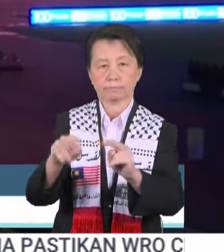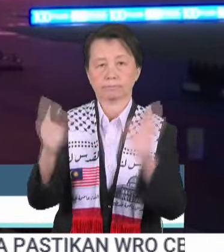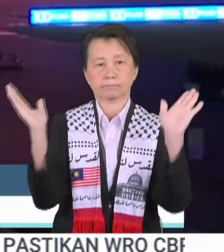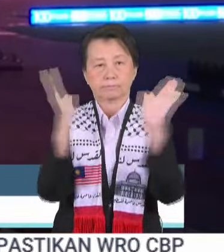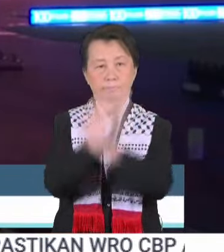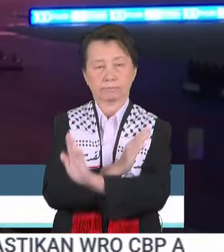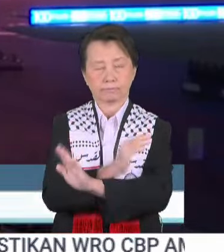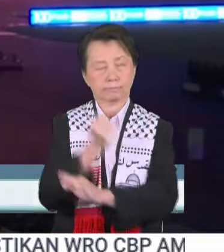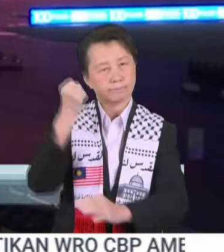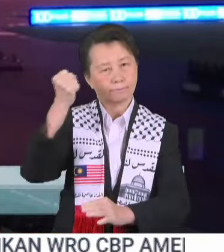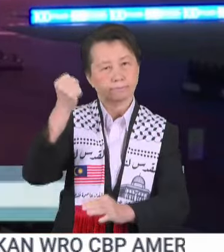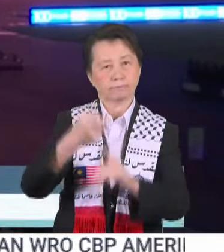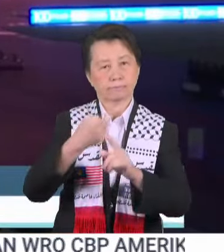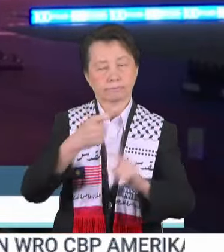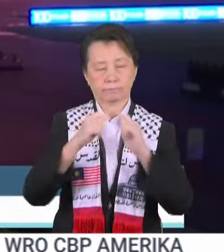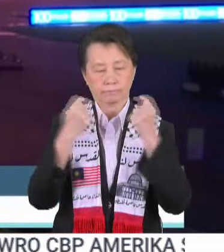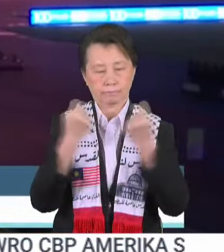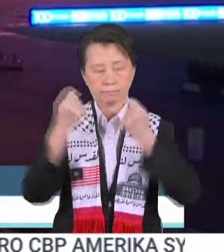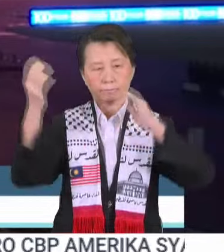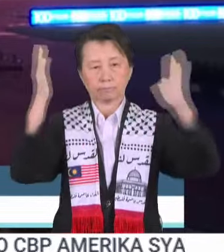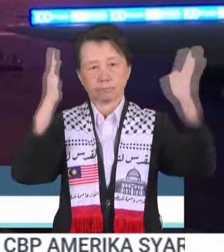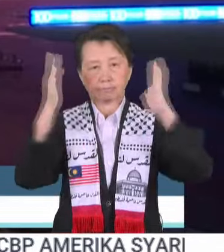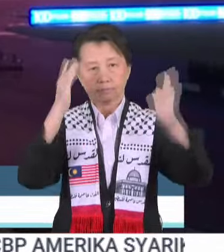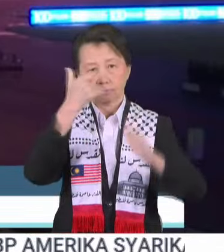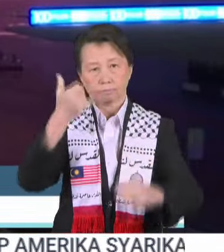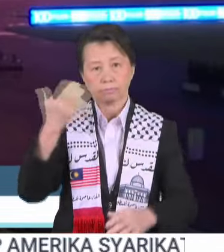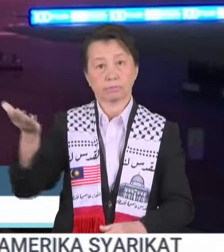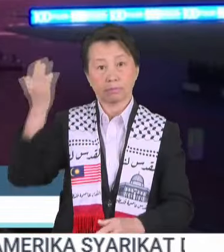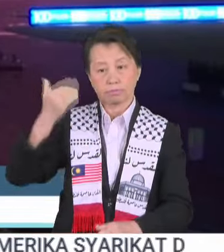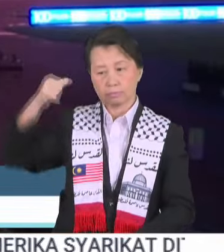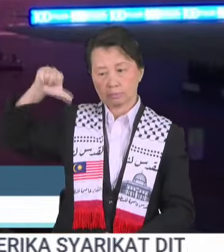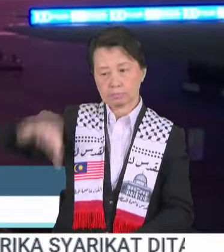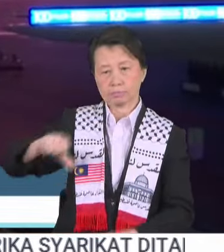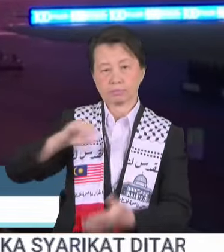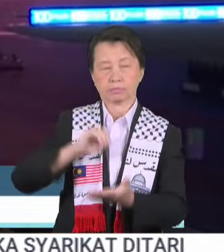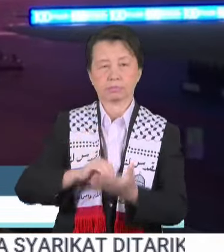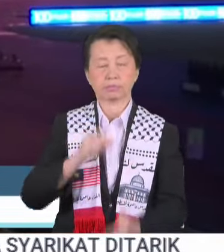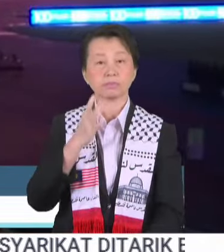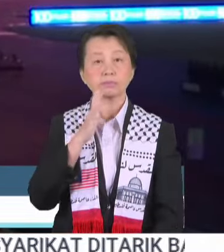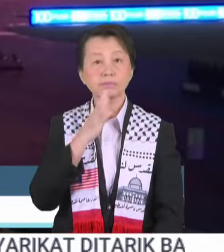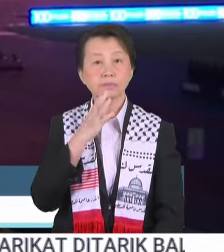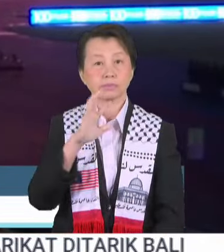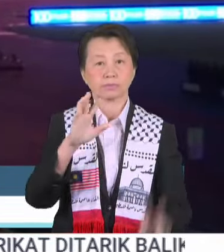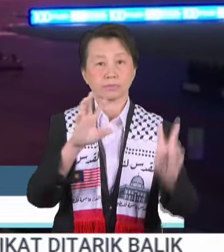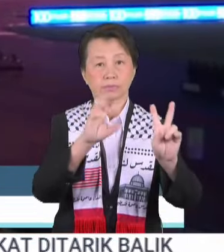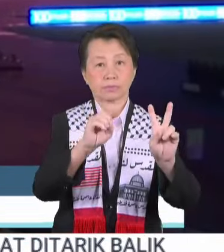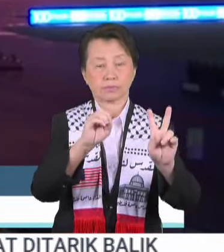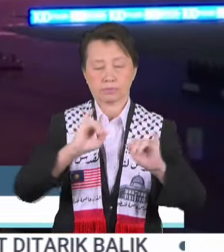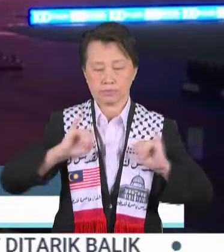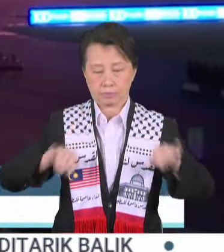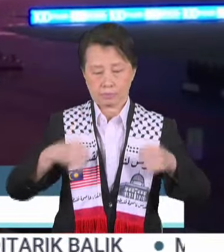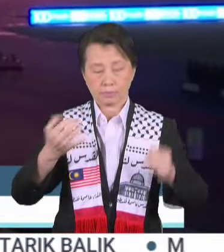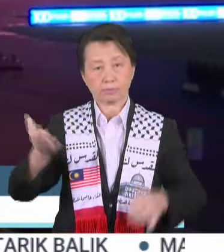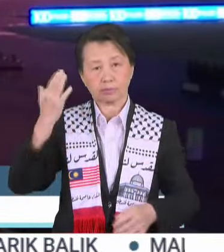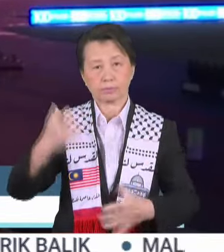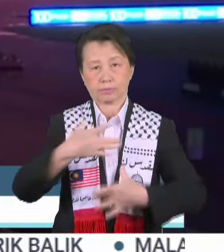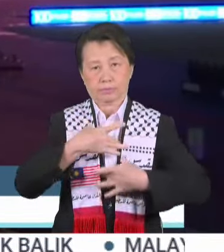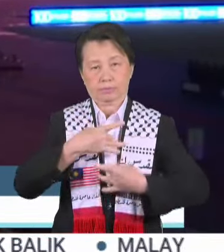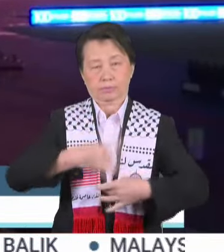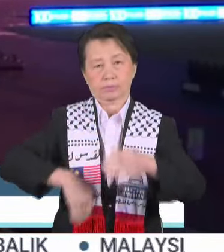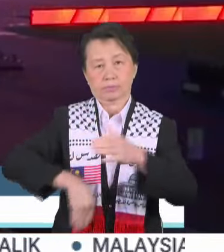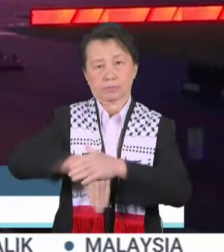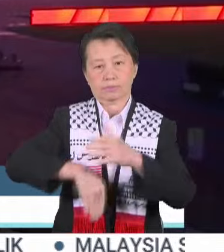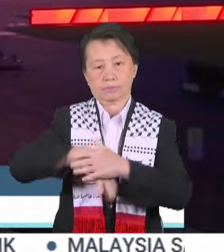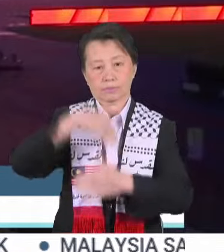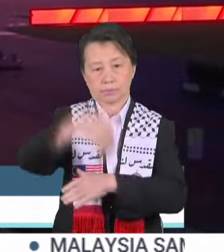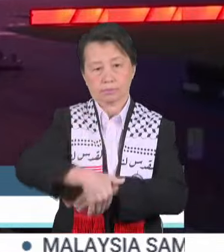balas dendam dari skuad harimau Malaya berikutan kekalahan mereka di moskat 2-0 pada jumaat lalu peminat bola sepak